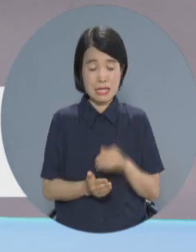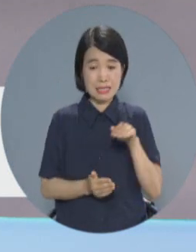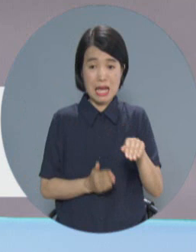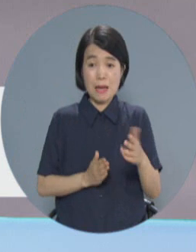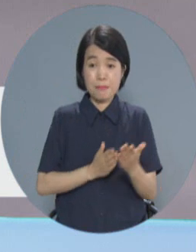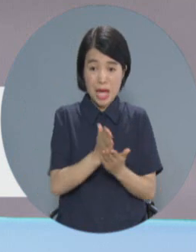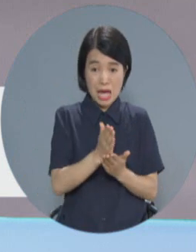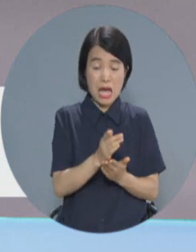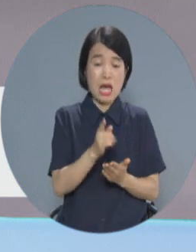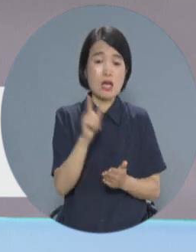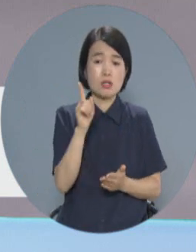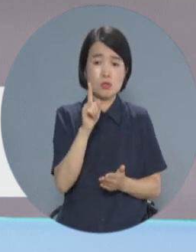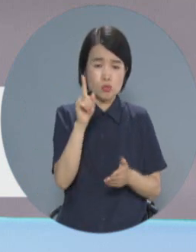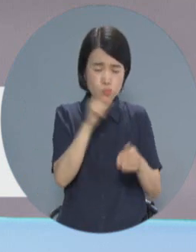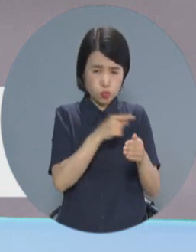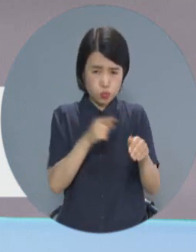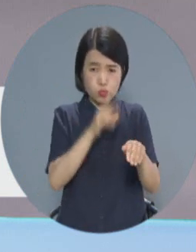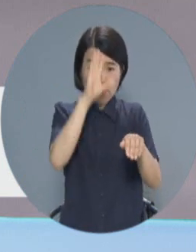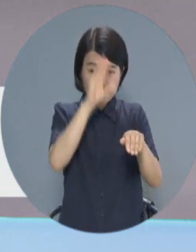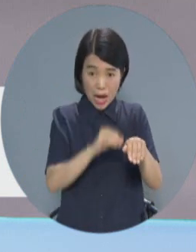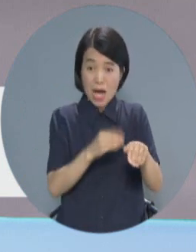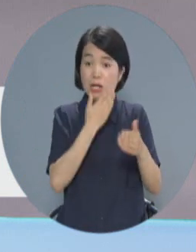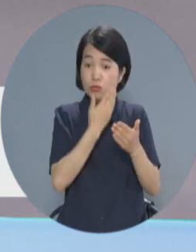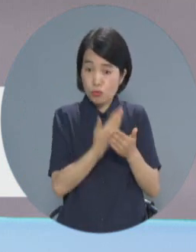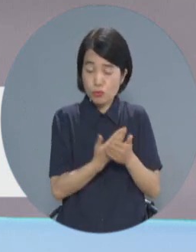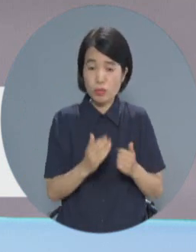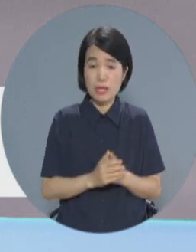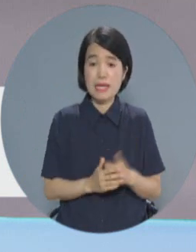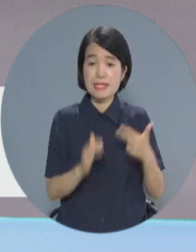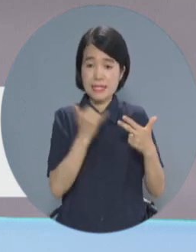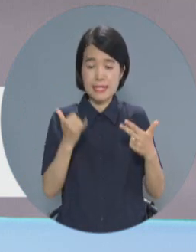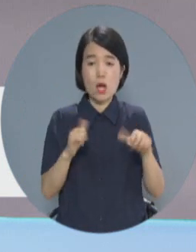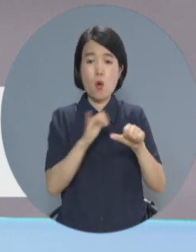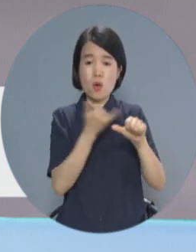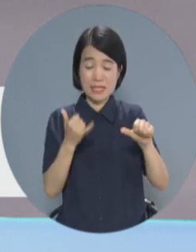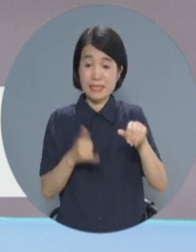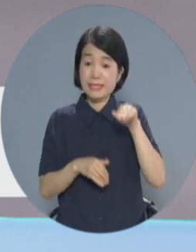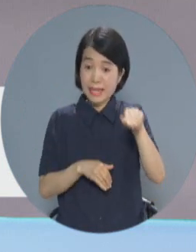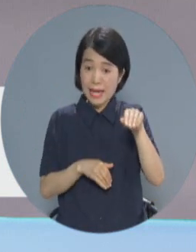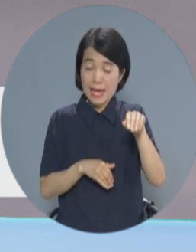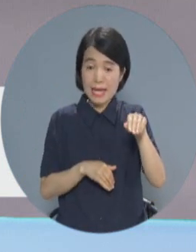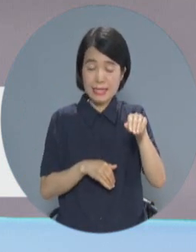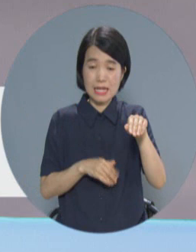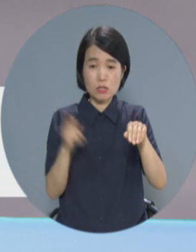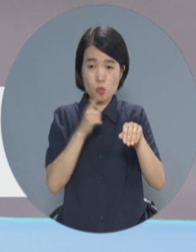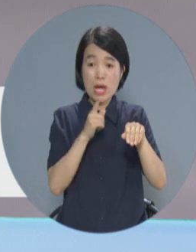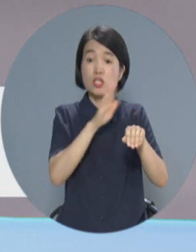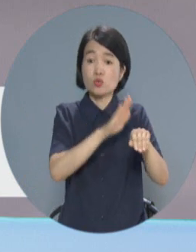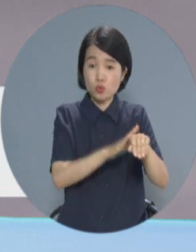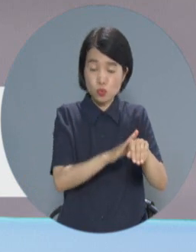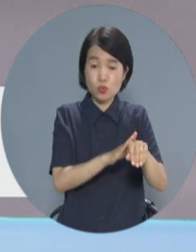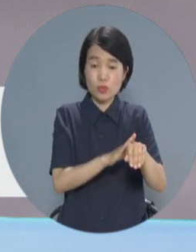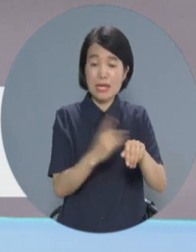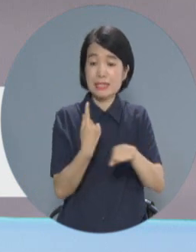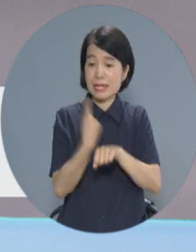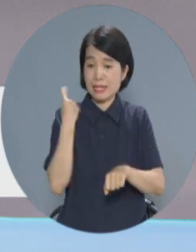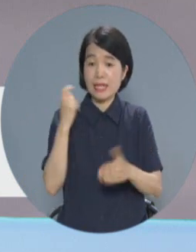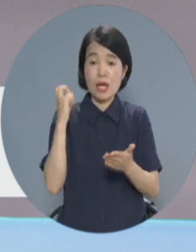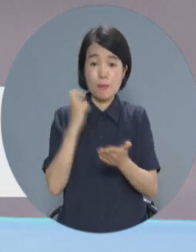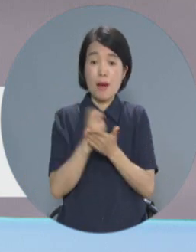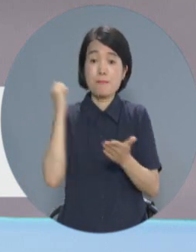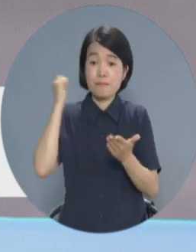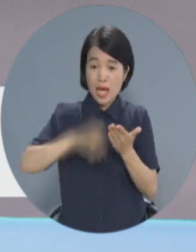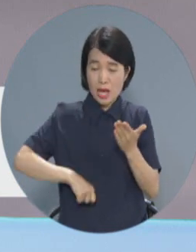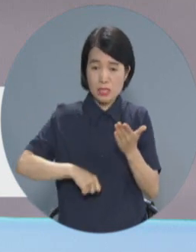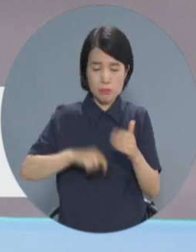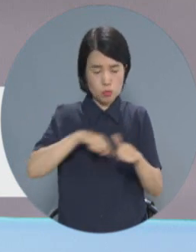소화기로 빠르게 진압하는 게 중요한데요. 7인승에 이어 5인승까지 차량 내 소화기를 반드시 비치하도록 지난해 법이